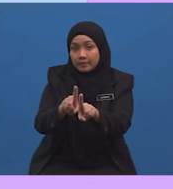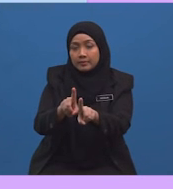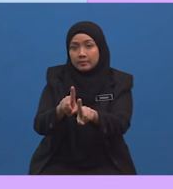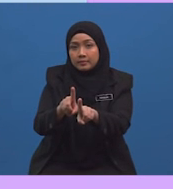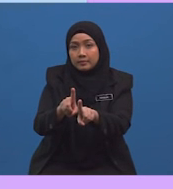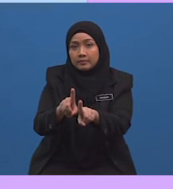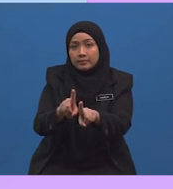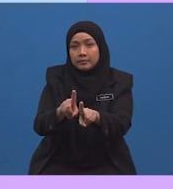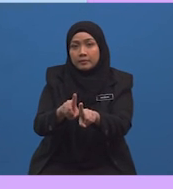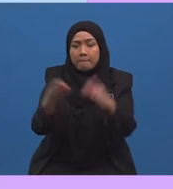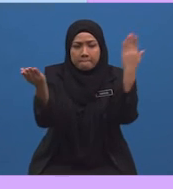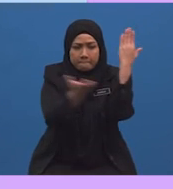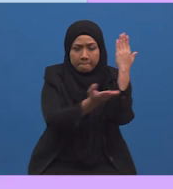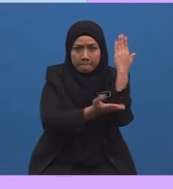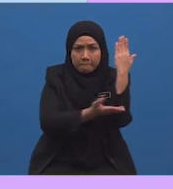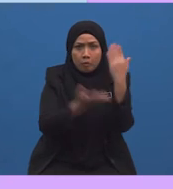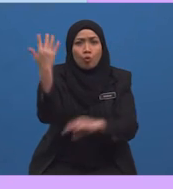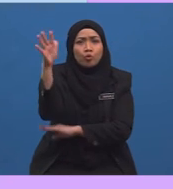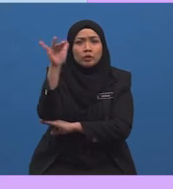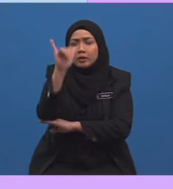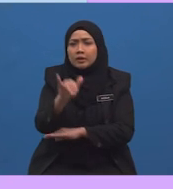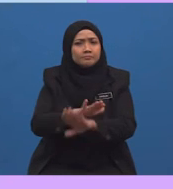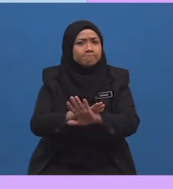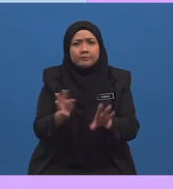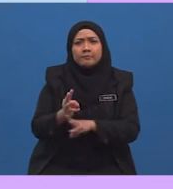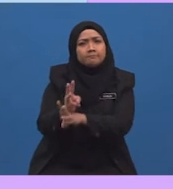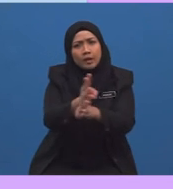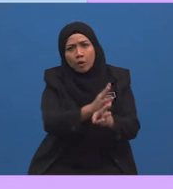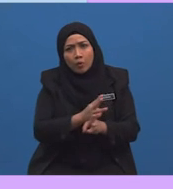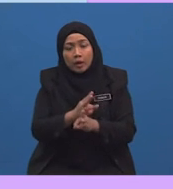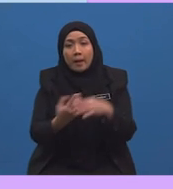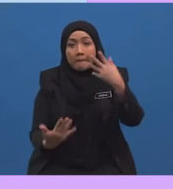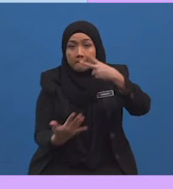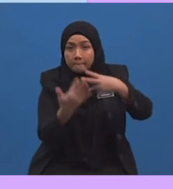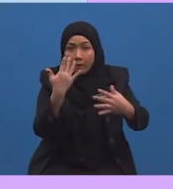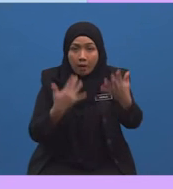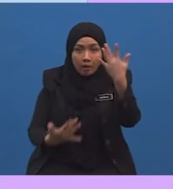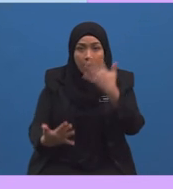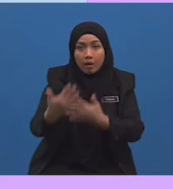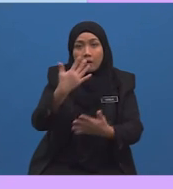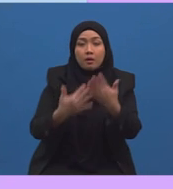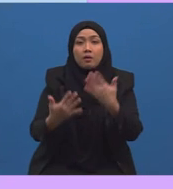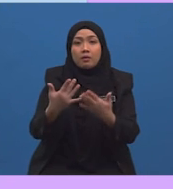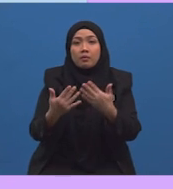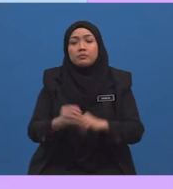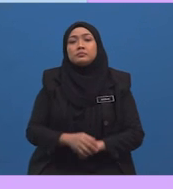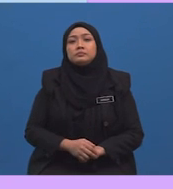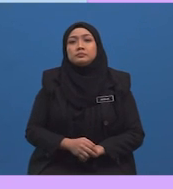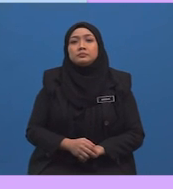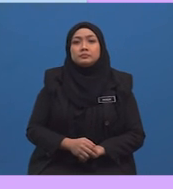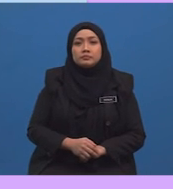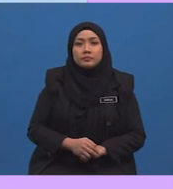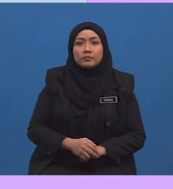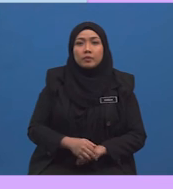Jawapannya, penebangan hutan yang tidak terkawal, pembakaran bahan api fosil,